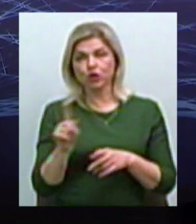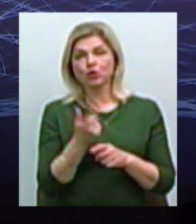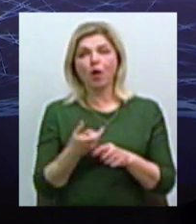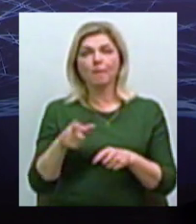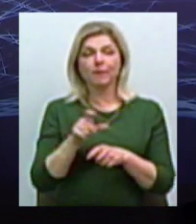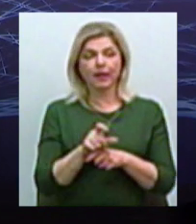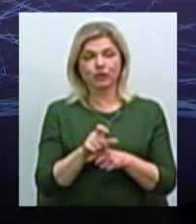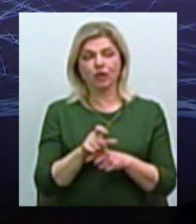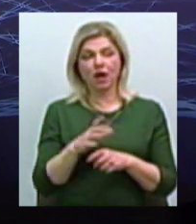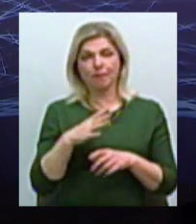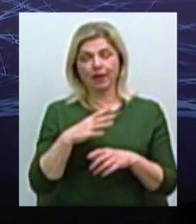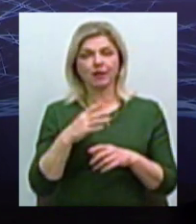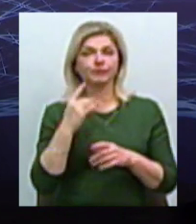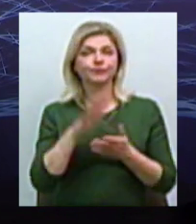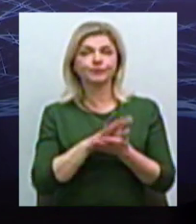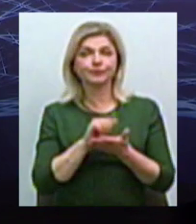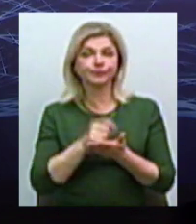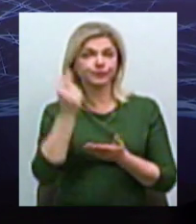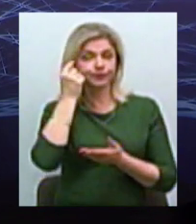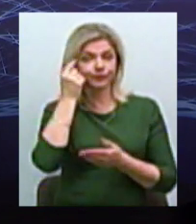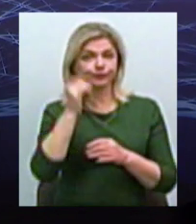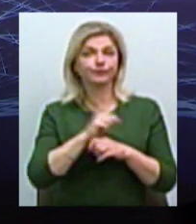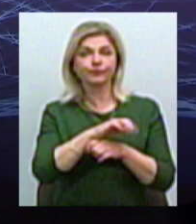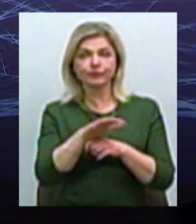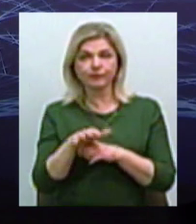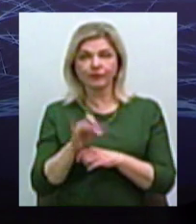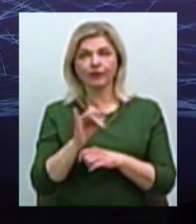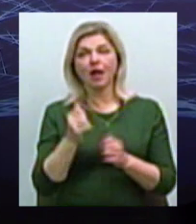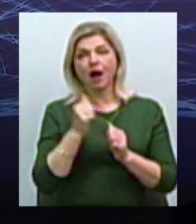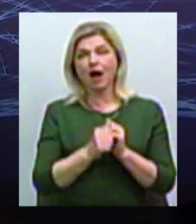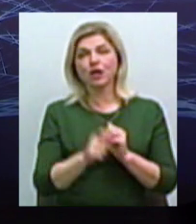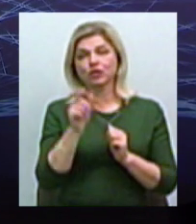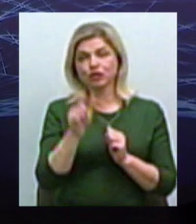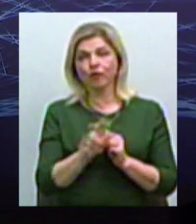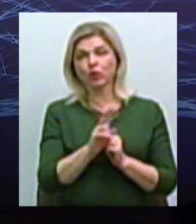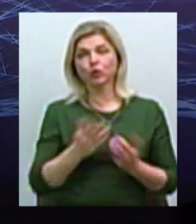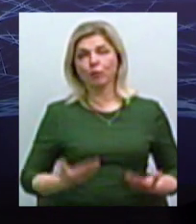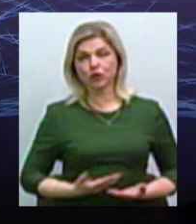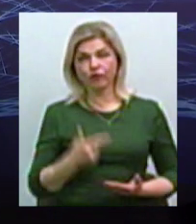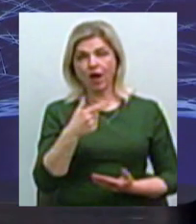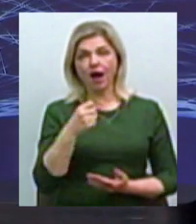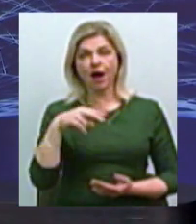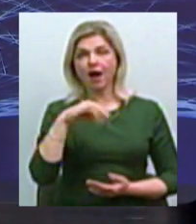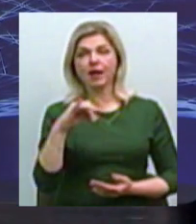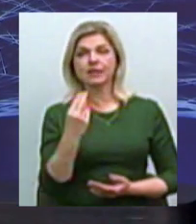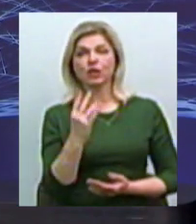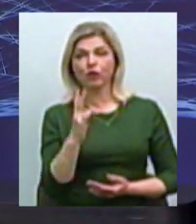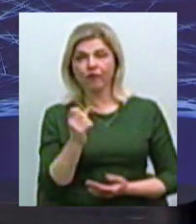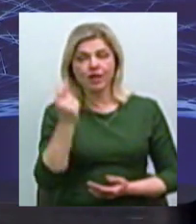кстати, медіапростір розширявся, і щоб кожен громадянин, який проживає на території Галицинівської ОТГ, вони знали, що відбувається в різних